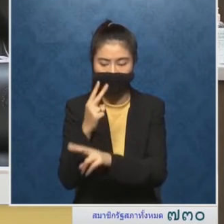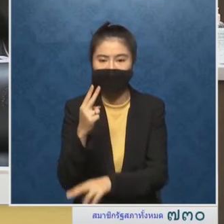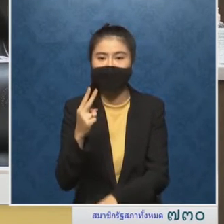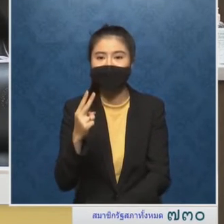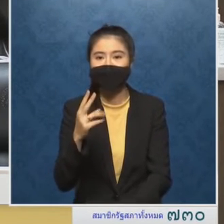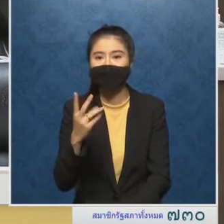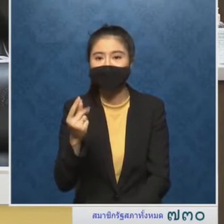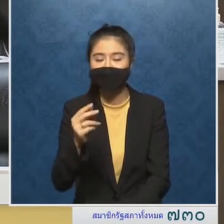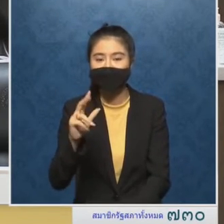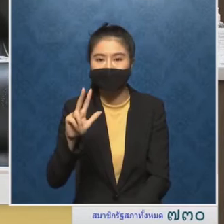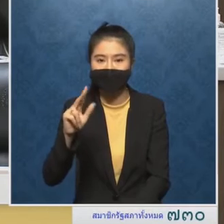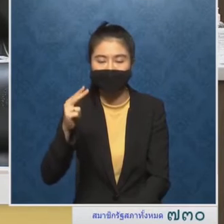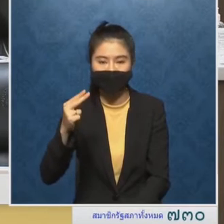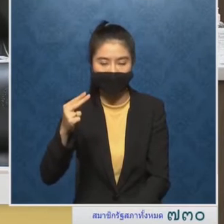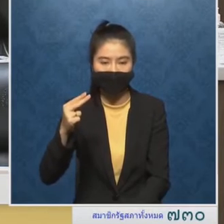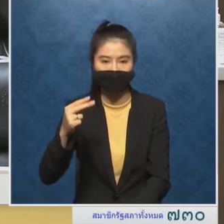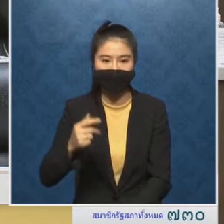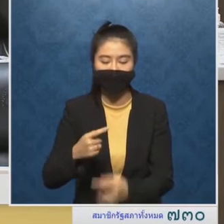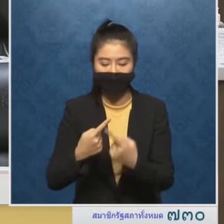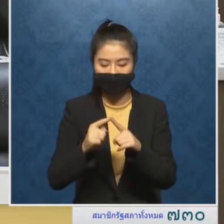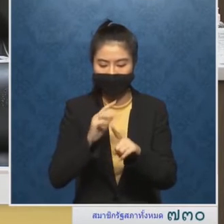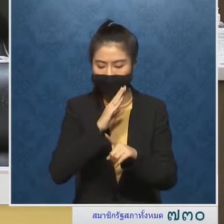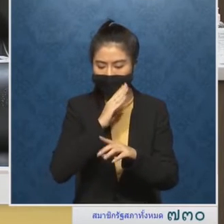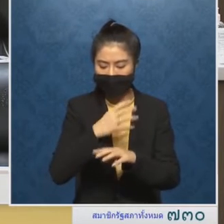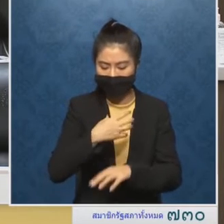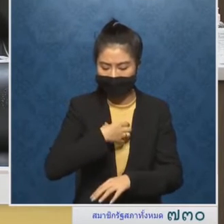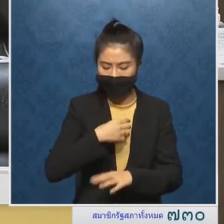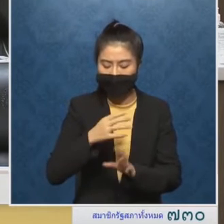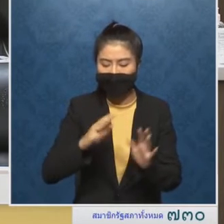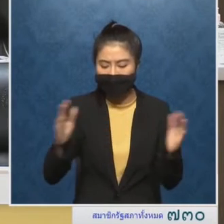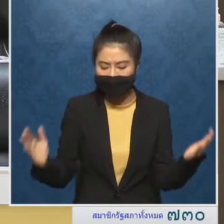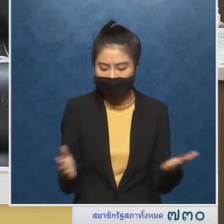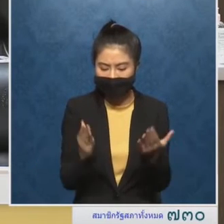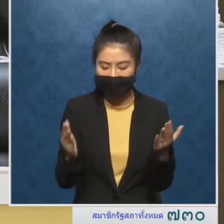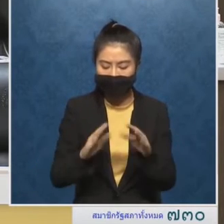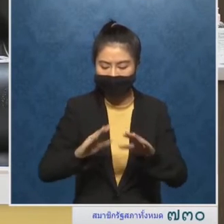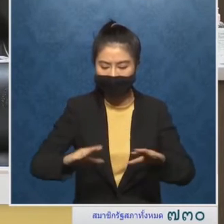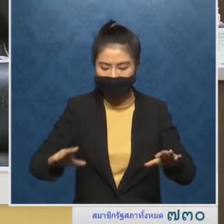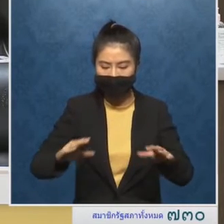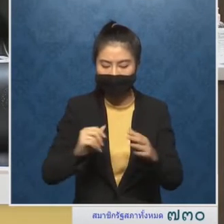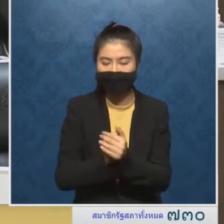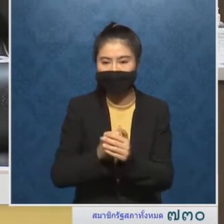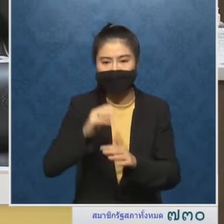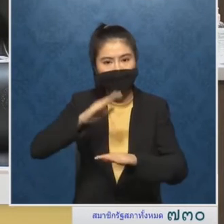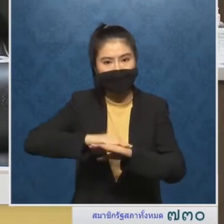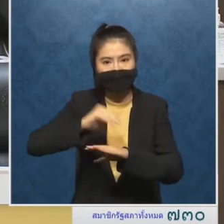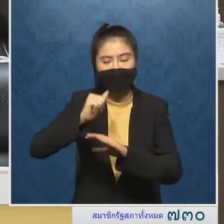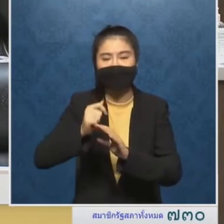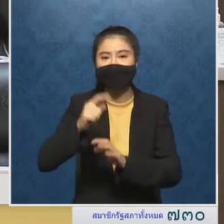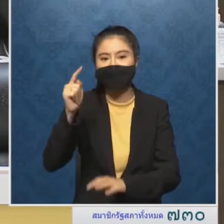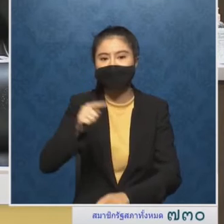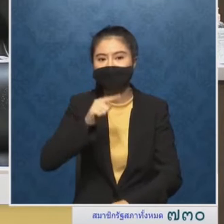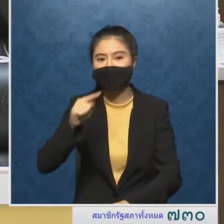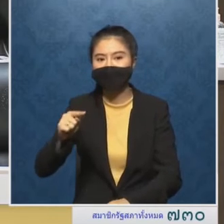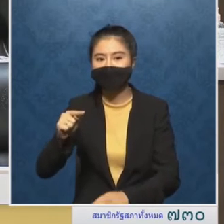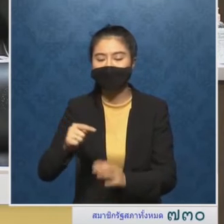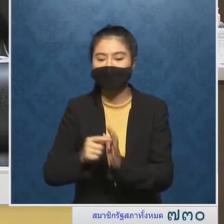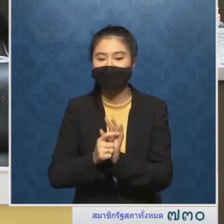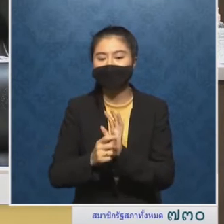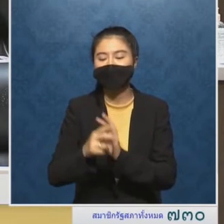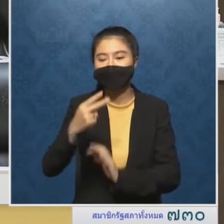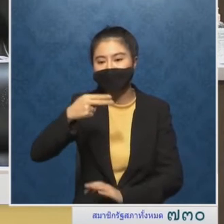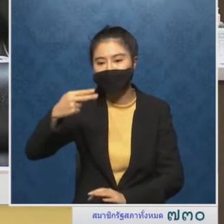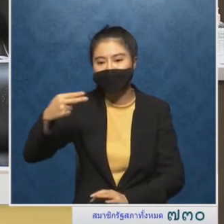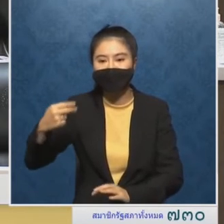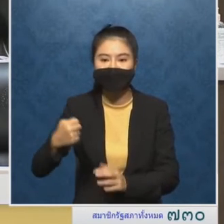เดกเก่งประสาอักิจอยากจะเรีนคุรษาติ อยากจะเปคู่กันมากเน้อหาในพระราชบัญหยดนี้ยัง